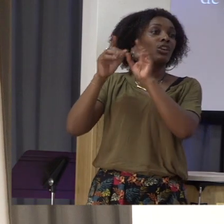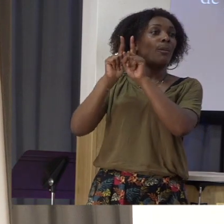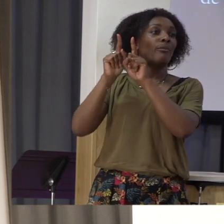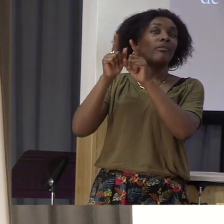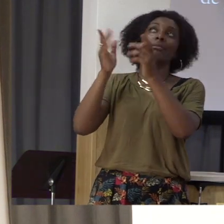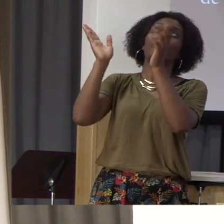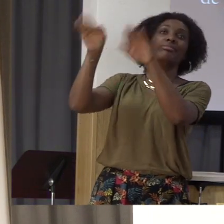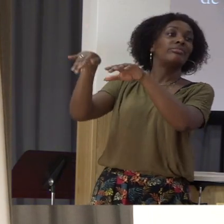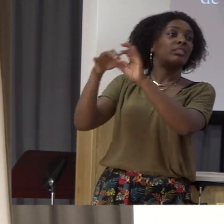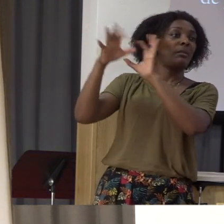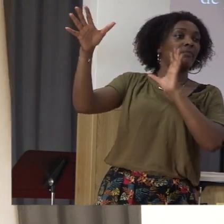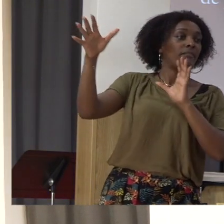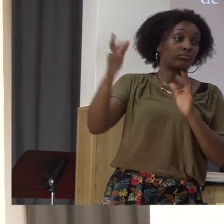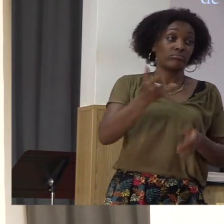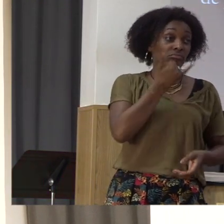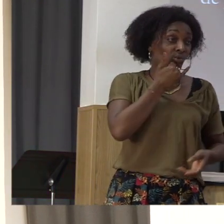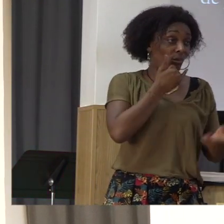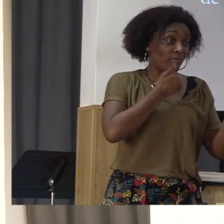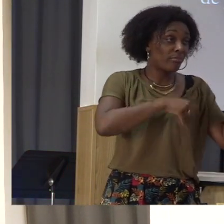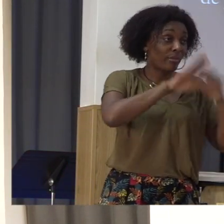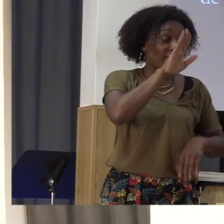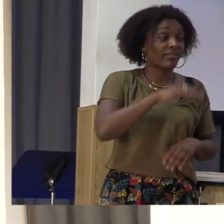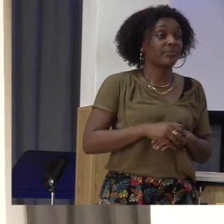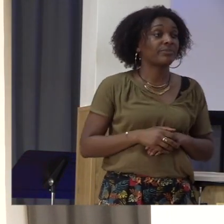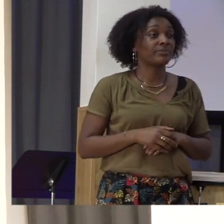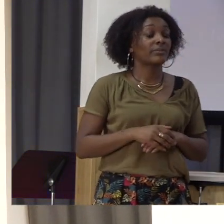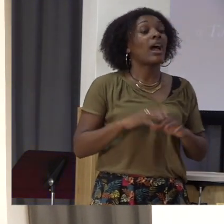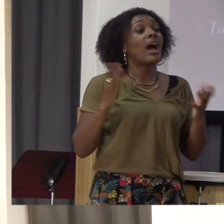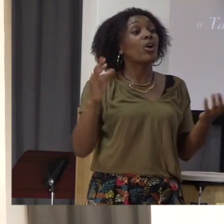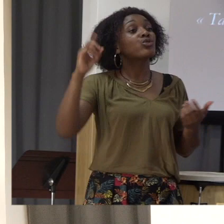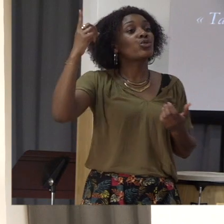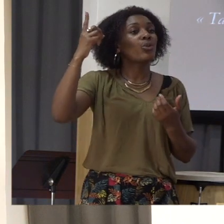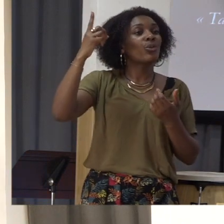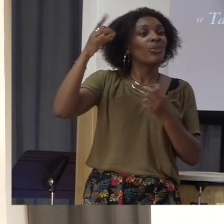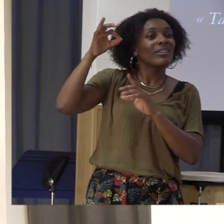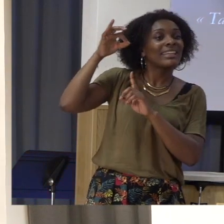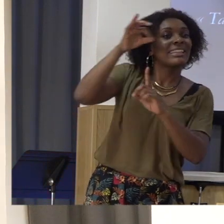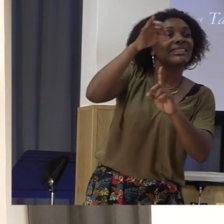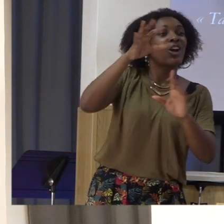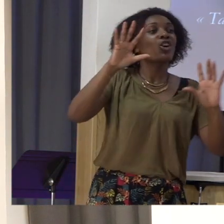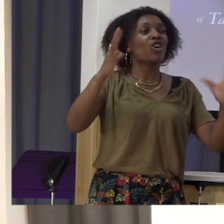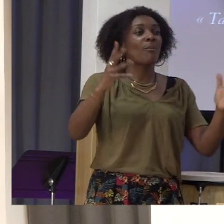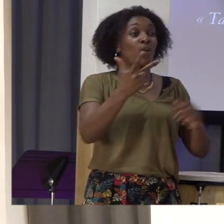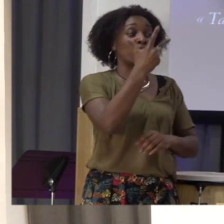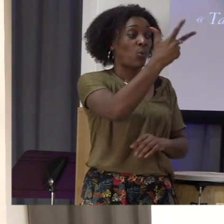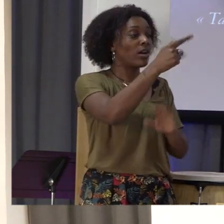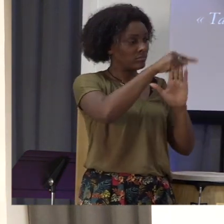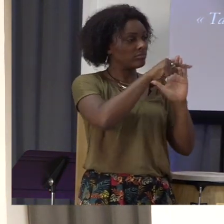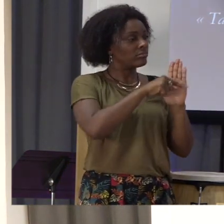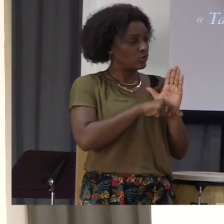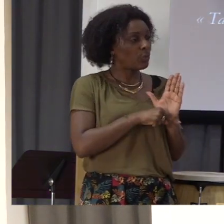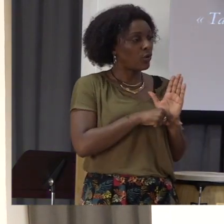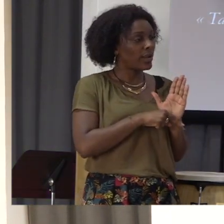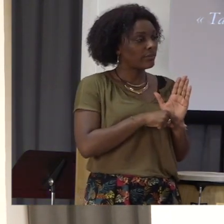trompe. Alors comment Dieu nous conduit-il? 3 choses que j'aimerais partager avec nous. Et Dieu nous conduit dans